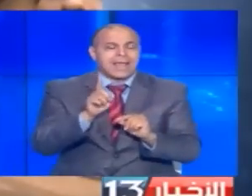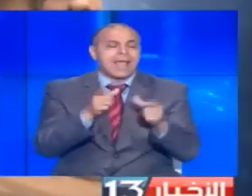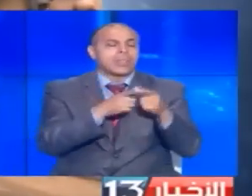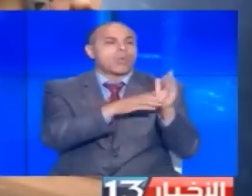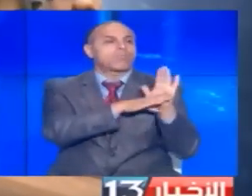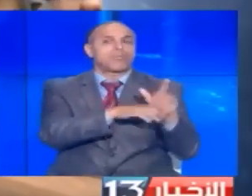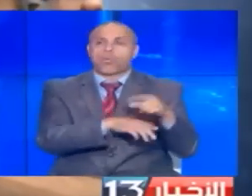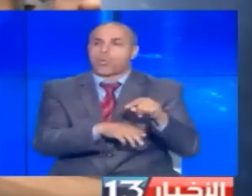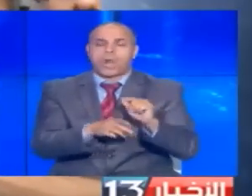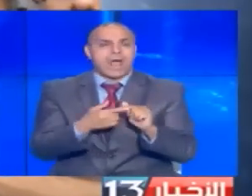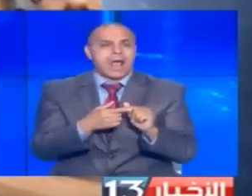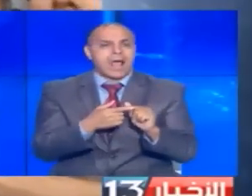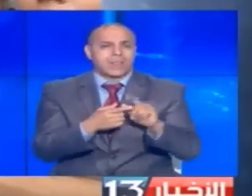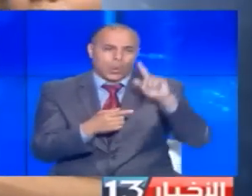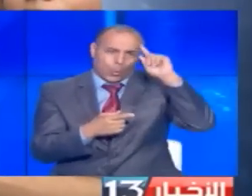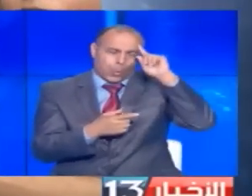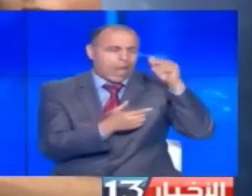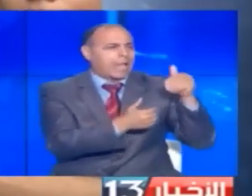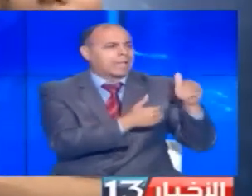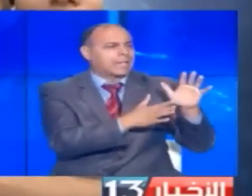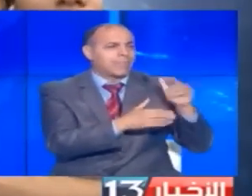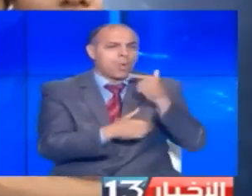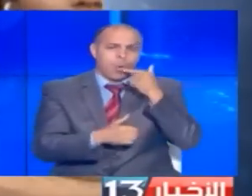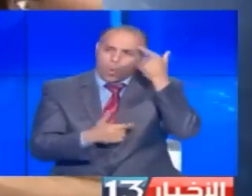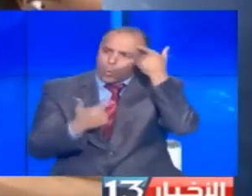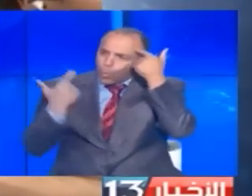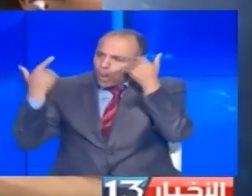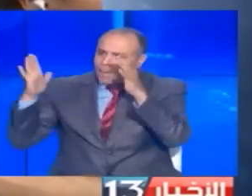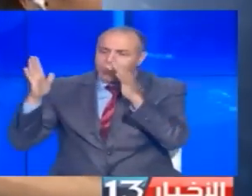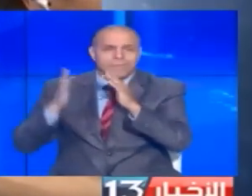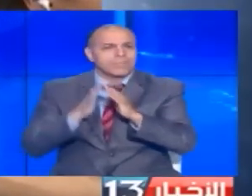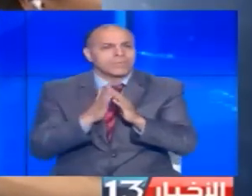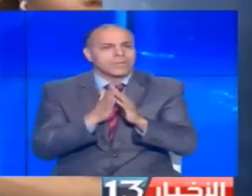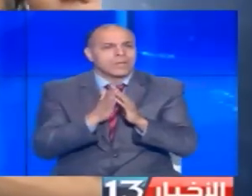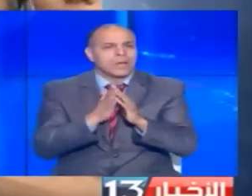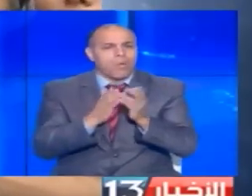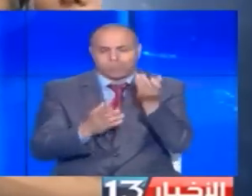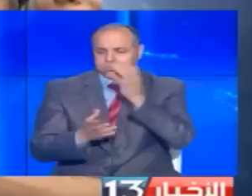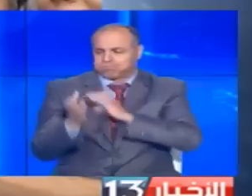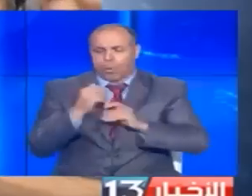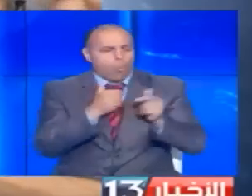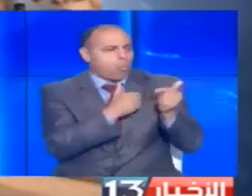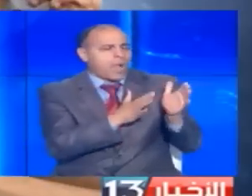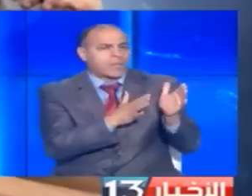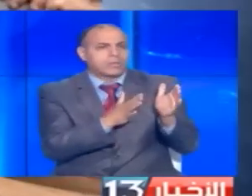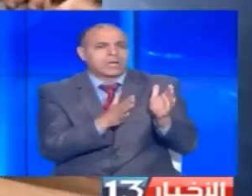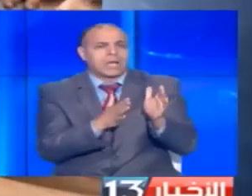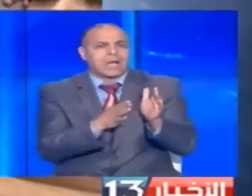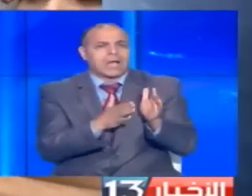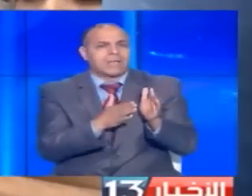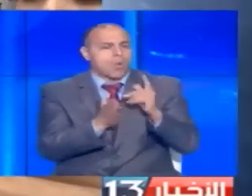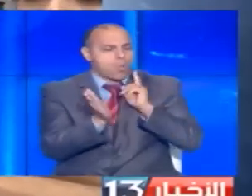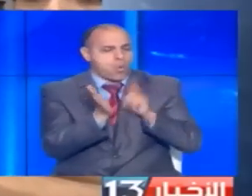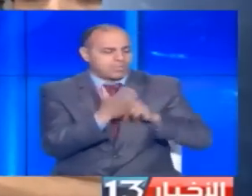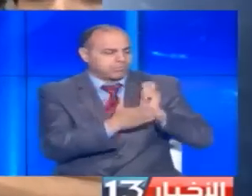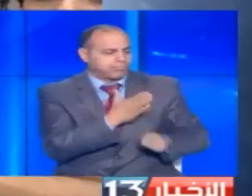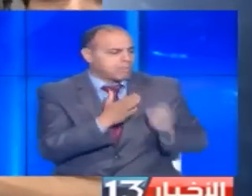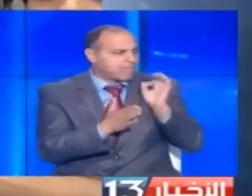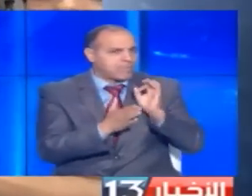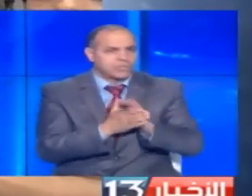الدولة أن باش نسيب الناس يعملوا اللي يحبوا ويعملوا يبنوا ثروات طائلة من غير ما يدفعوا واجبهم الجبائي.